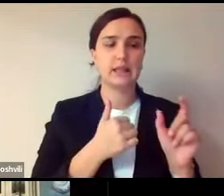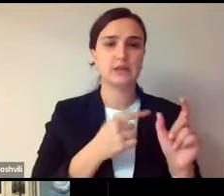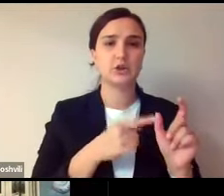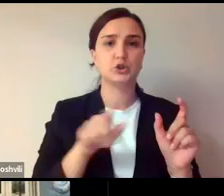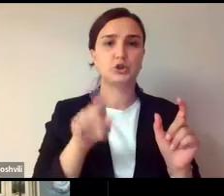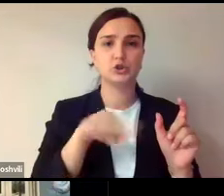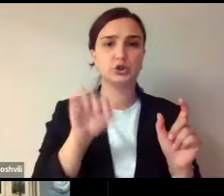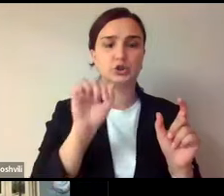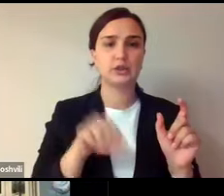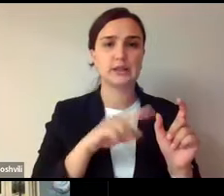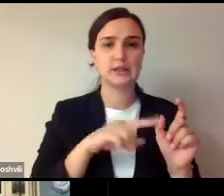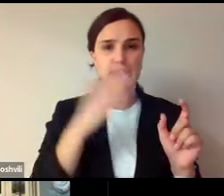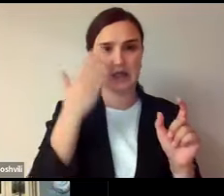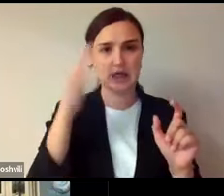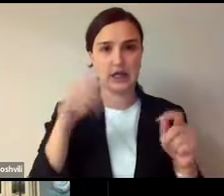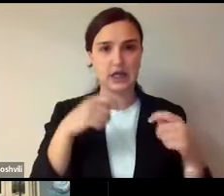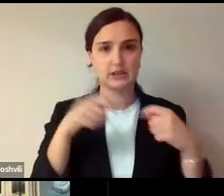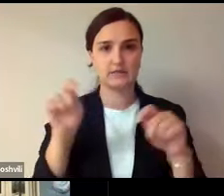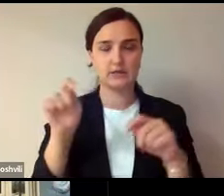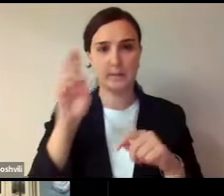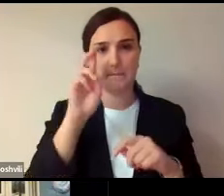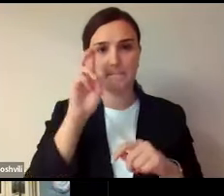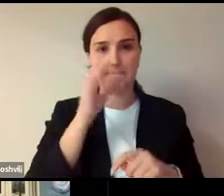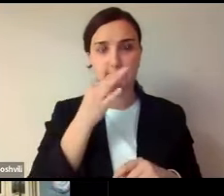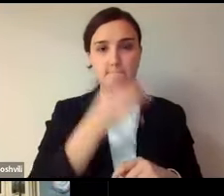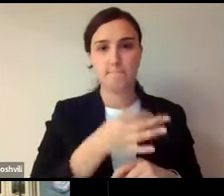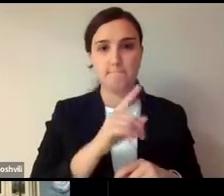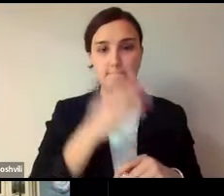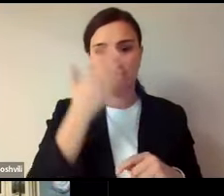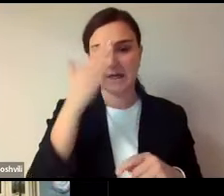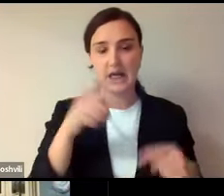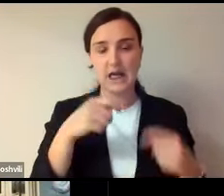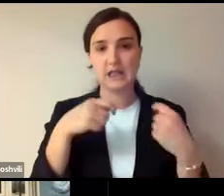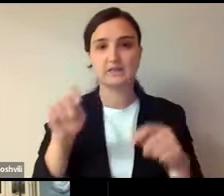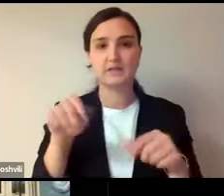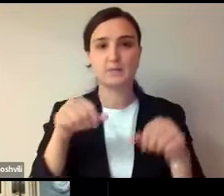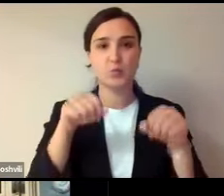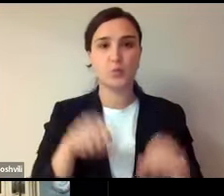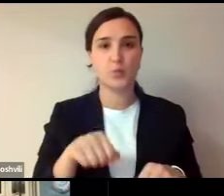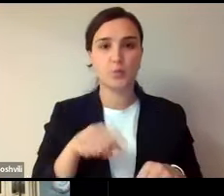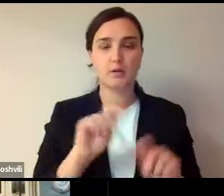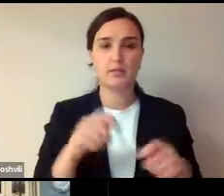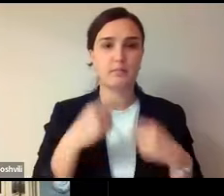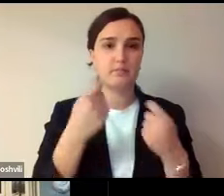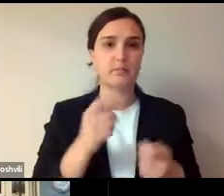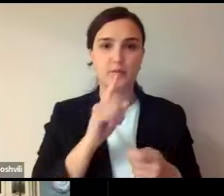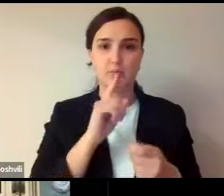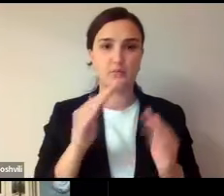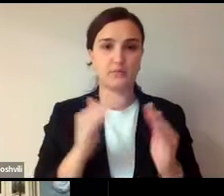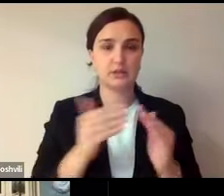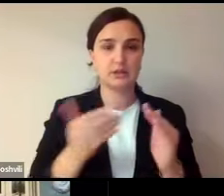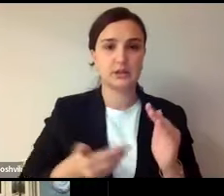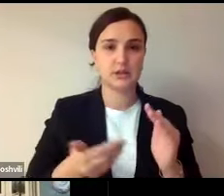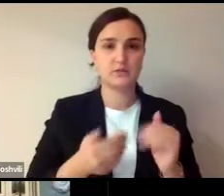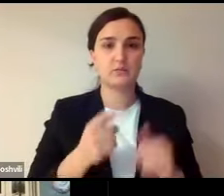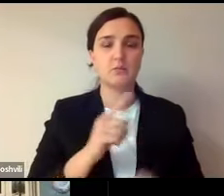გასხვისება. სახელმწიფომ უთხრა, რომ გასხვისების უფლებით არ გადავცემ ამ საცხოვრის, თუმცა